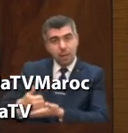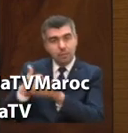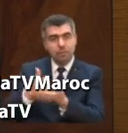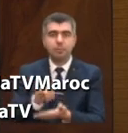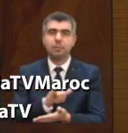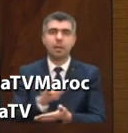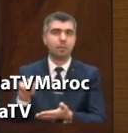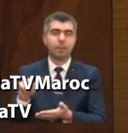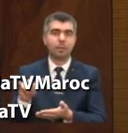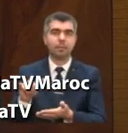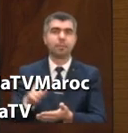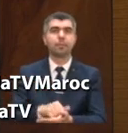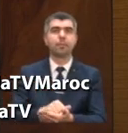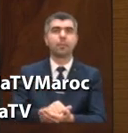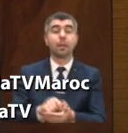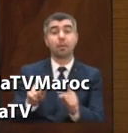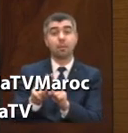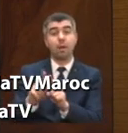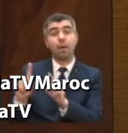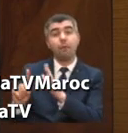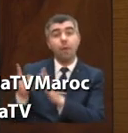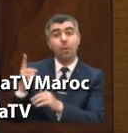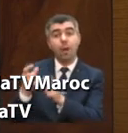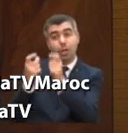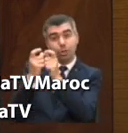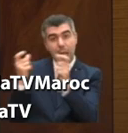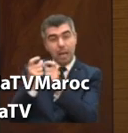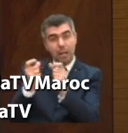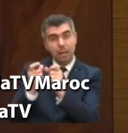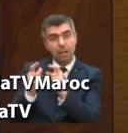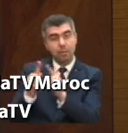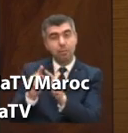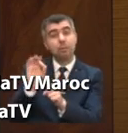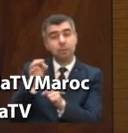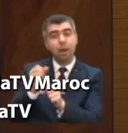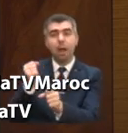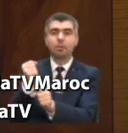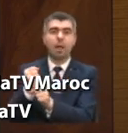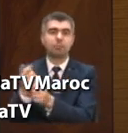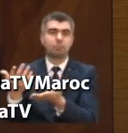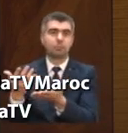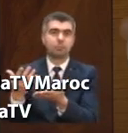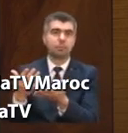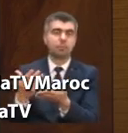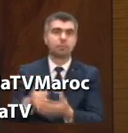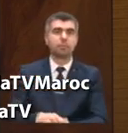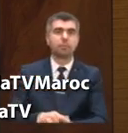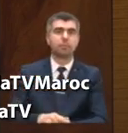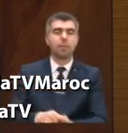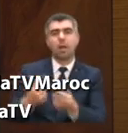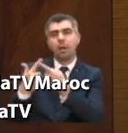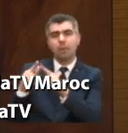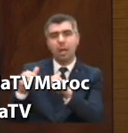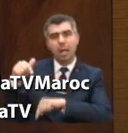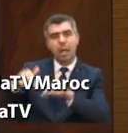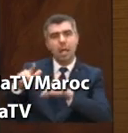الانشطه اللي كتمارسها واللي كتشتغل فيها هذيك المقاولات المفروض انها خصها تشتغل، واحد الانشطه متعدده